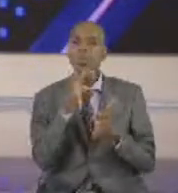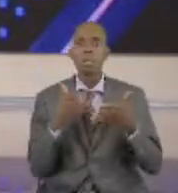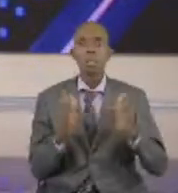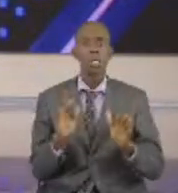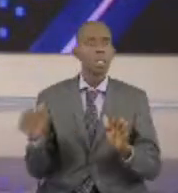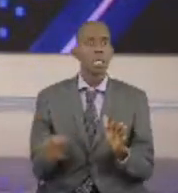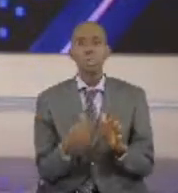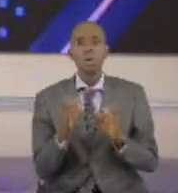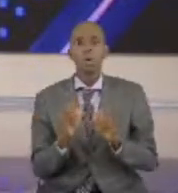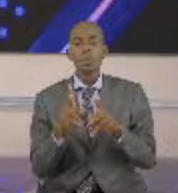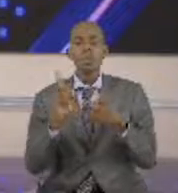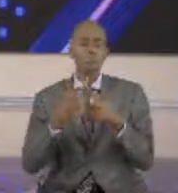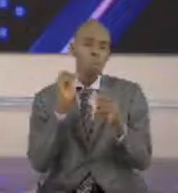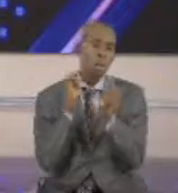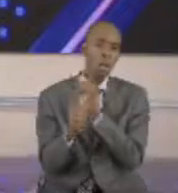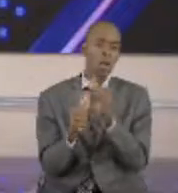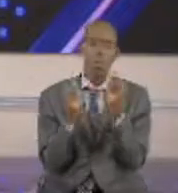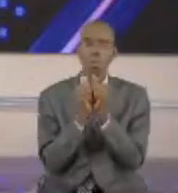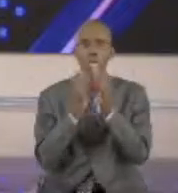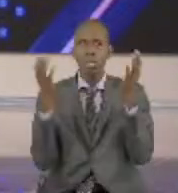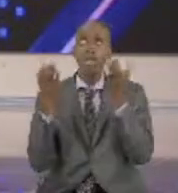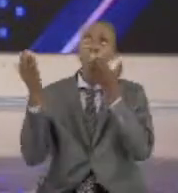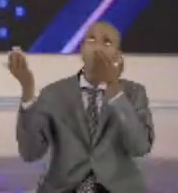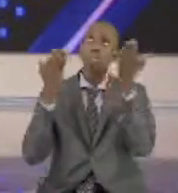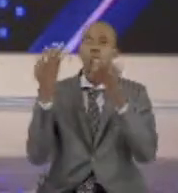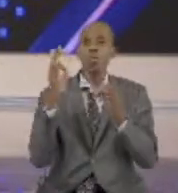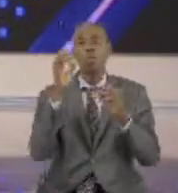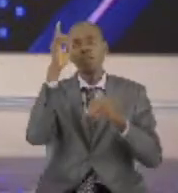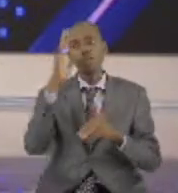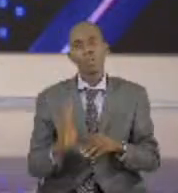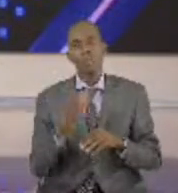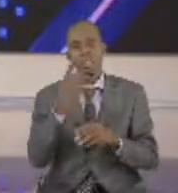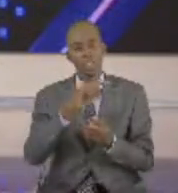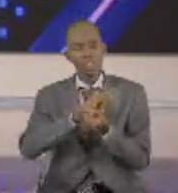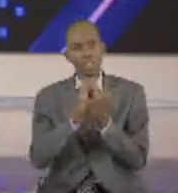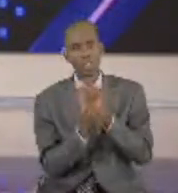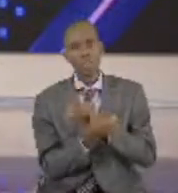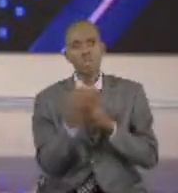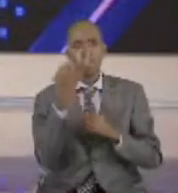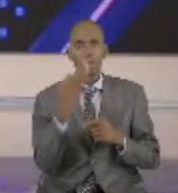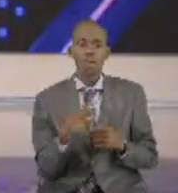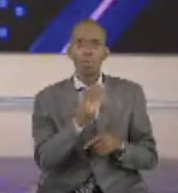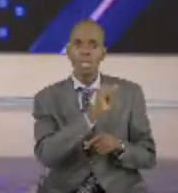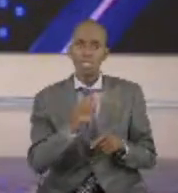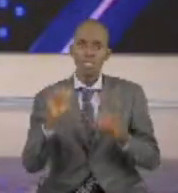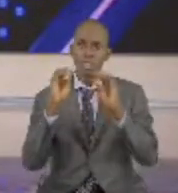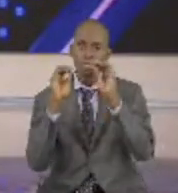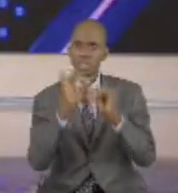pour le sauver. Je ne vais pas permettre qu'une opportunité me surpasse sans servir le Seigneur.